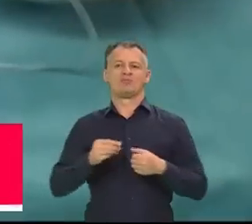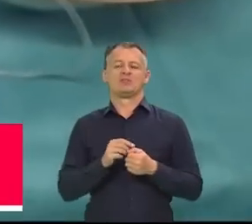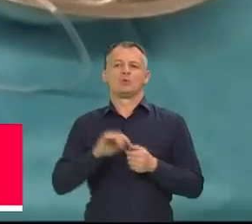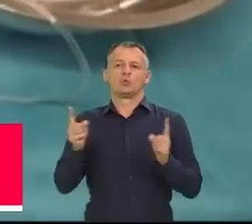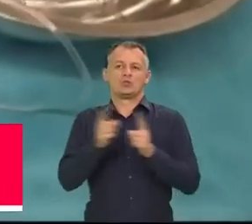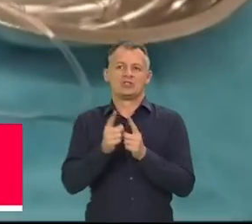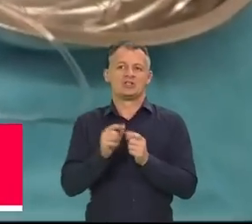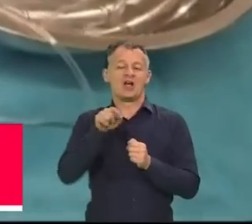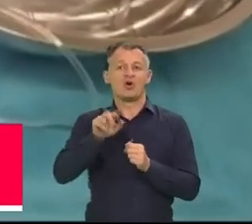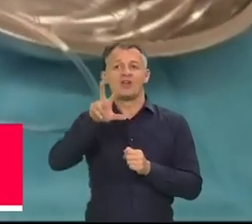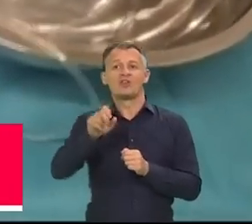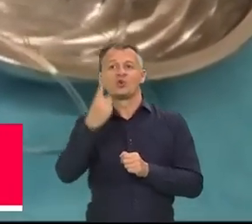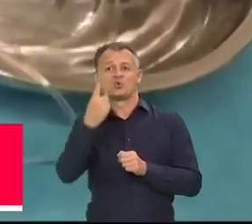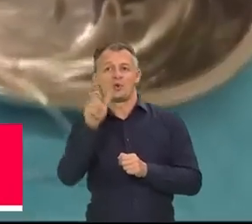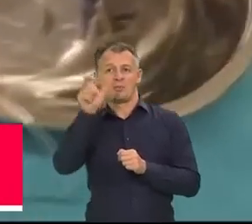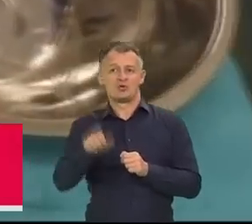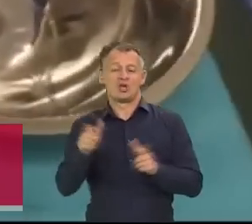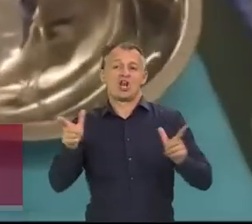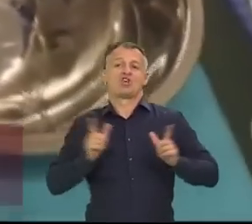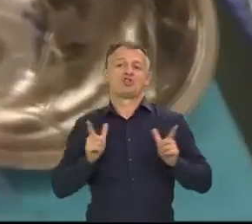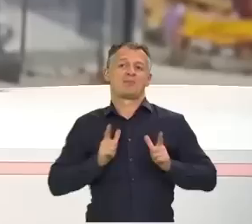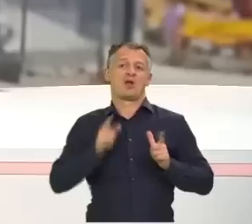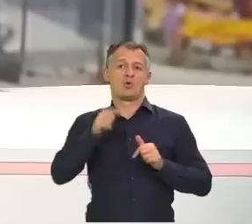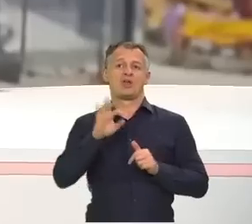sunt 31 de pacienți pe lista de așteptare.